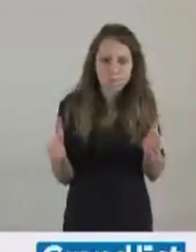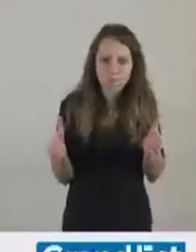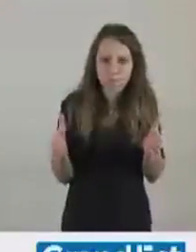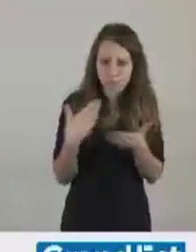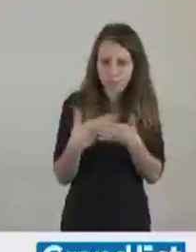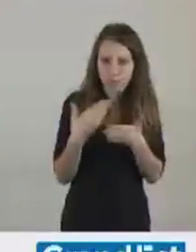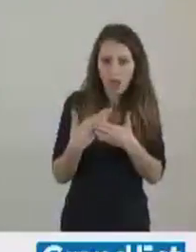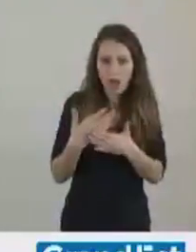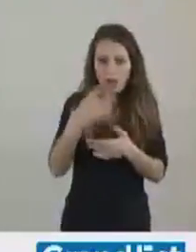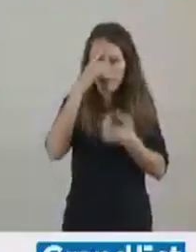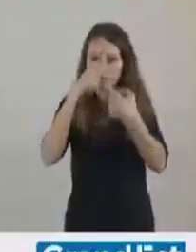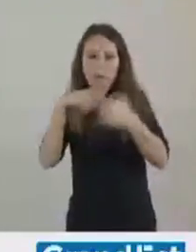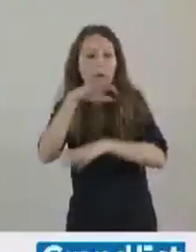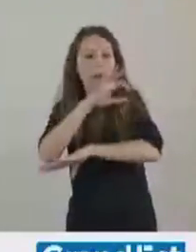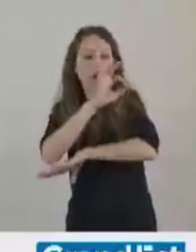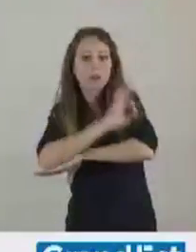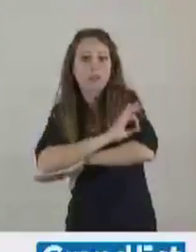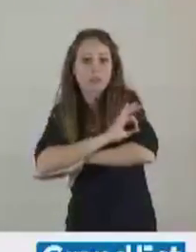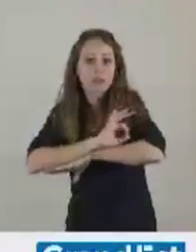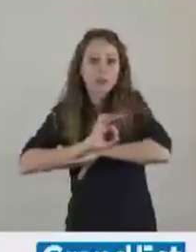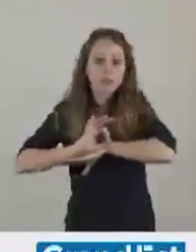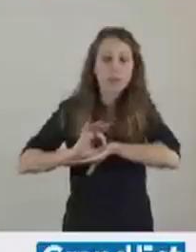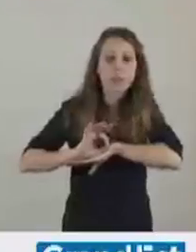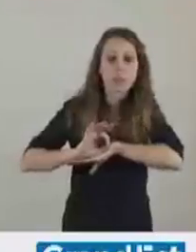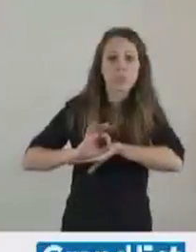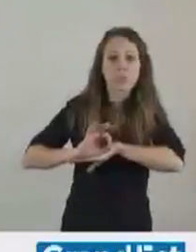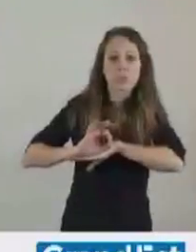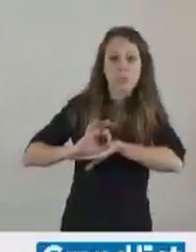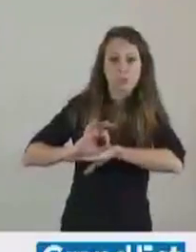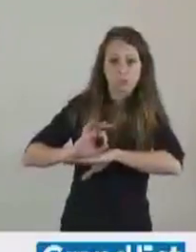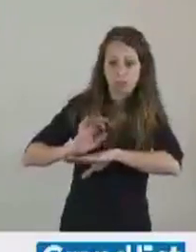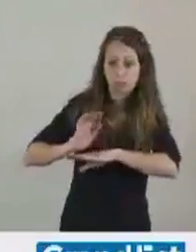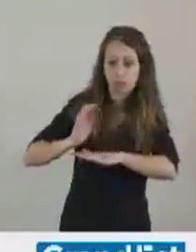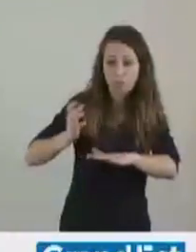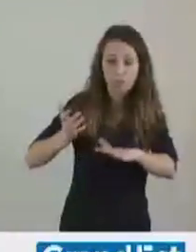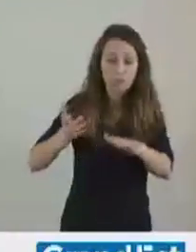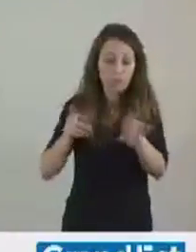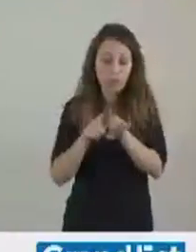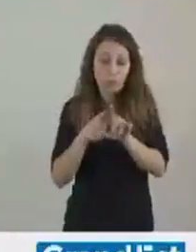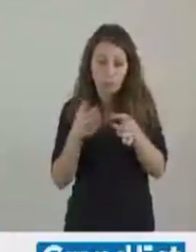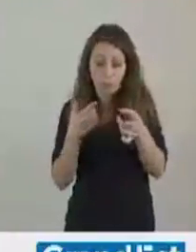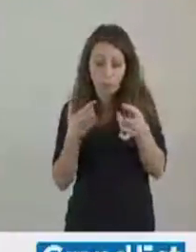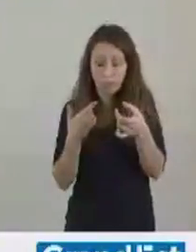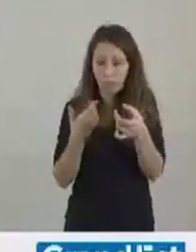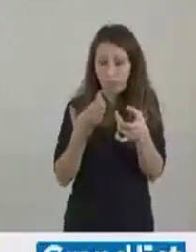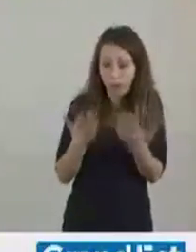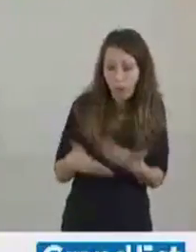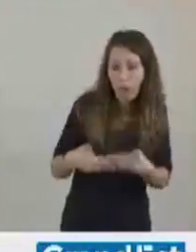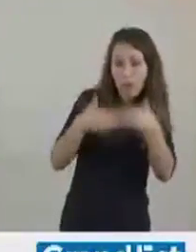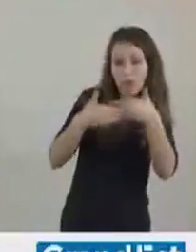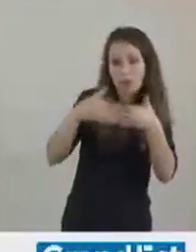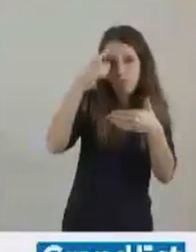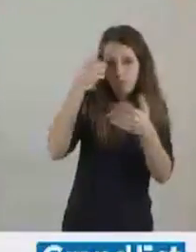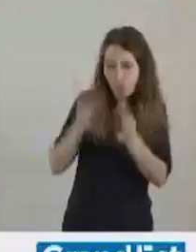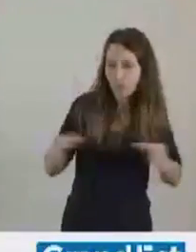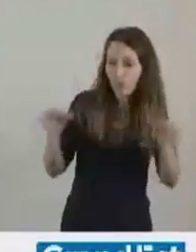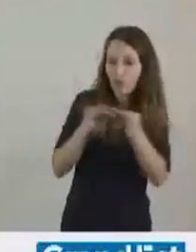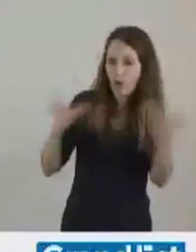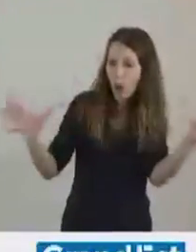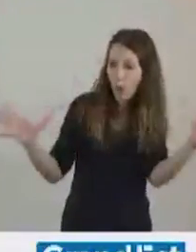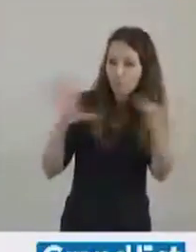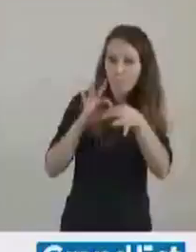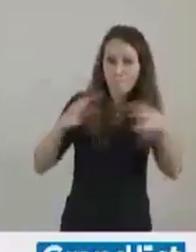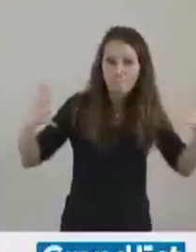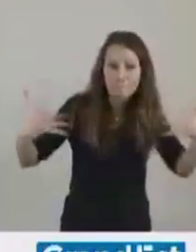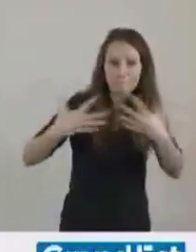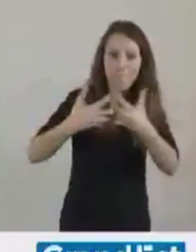de l'architecture qui vient bien permettre une alliance des territoires plutôt qu'une